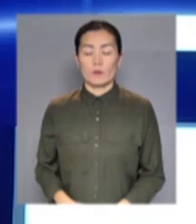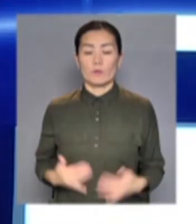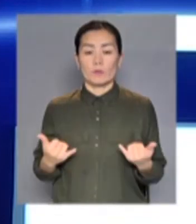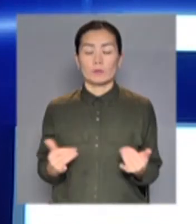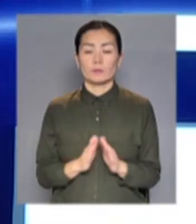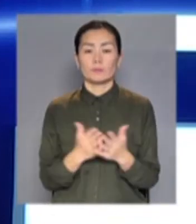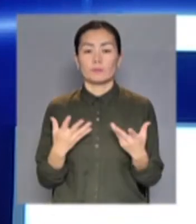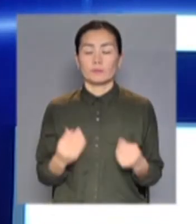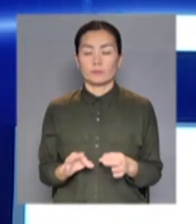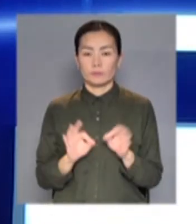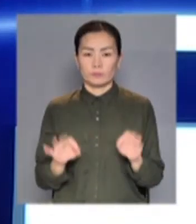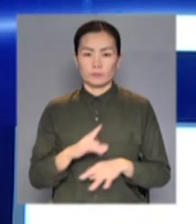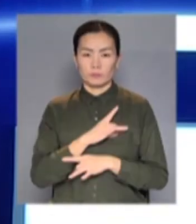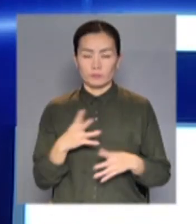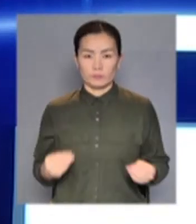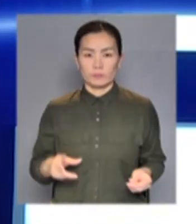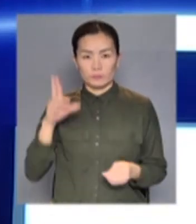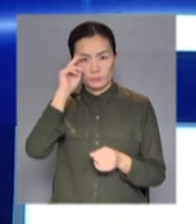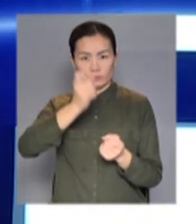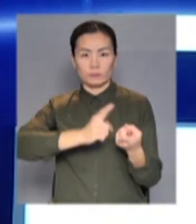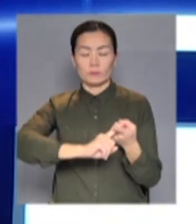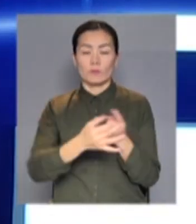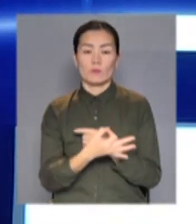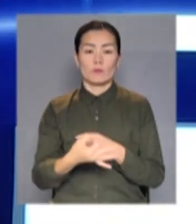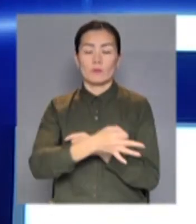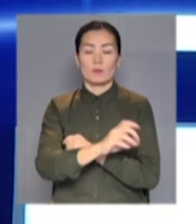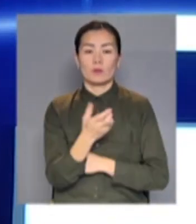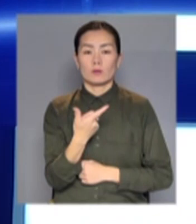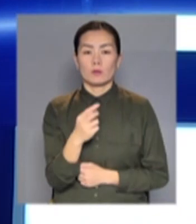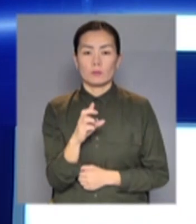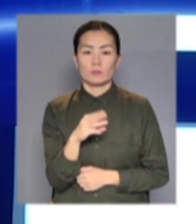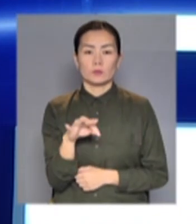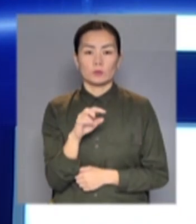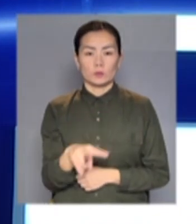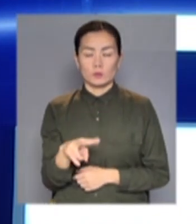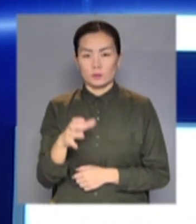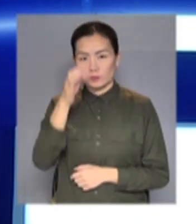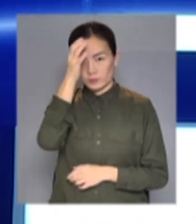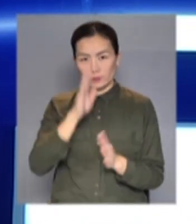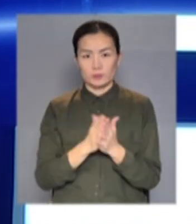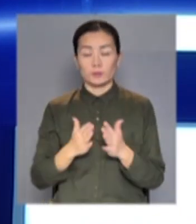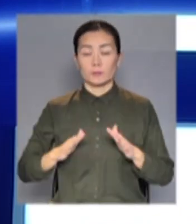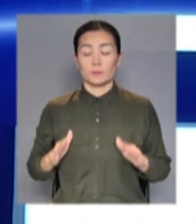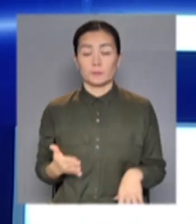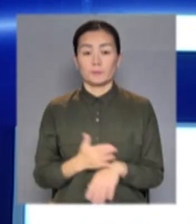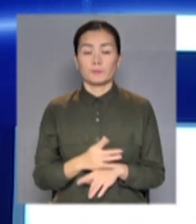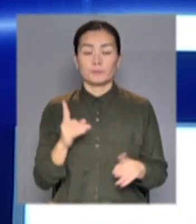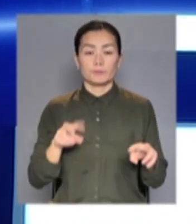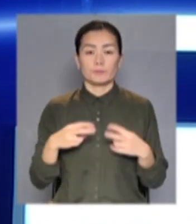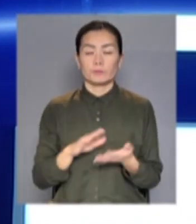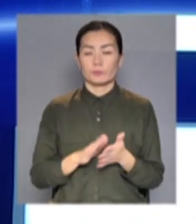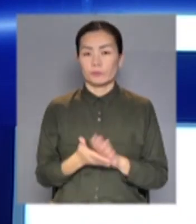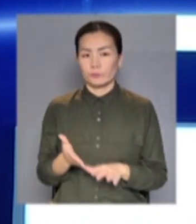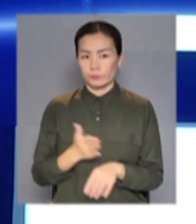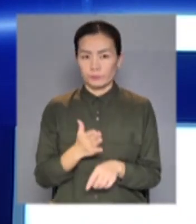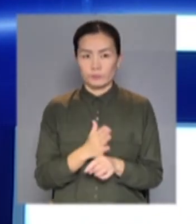Бүгін кітапханашылардың кәсіби мерекесі айтулы мерекеге орай облыстық Абдосланов атындағы облыстық ғылыми әмбебап кітапханада салтанатты іс-шара